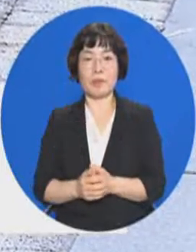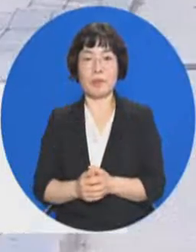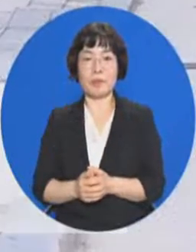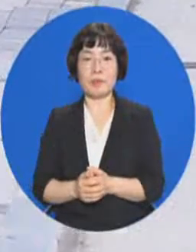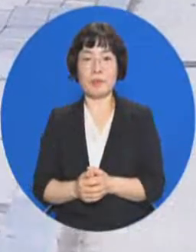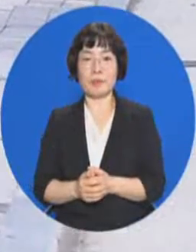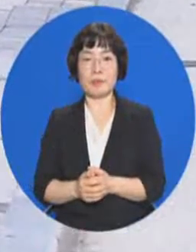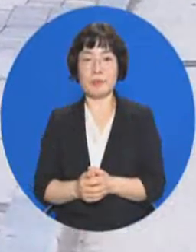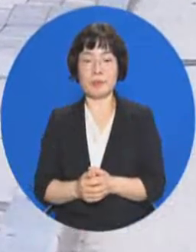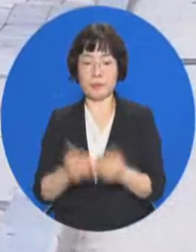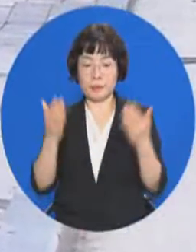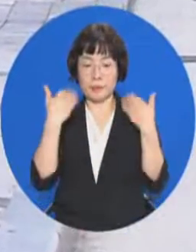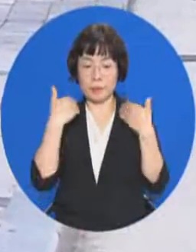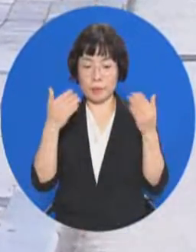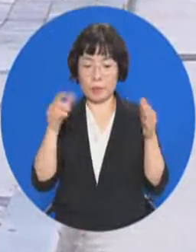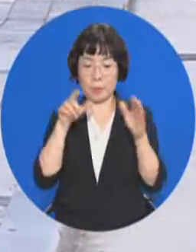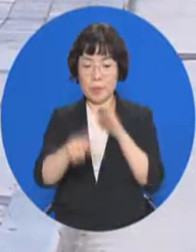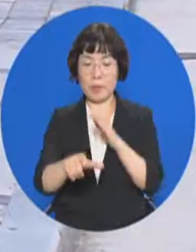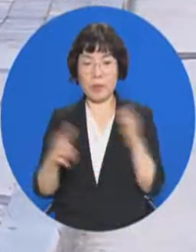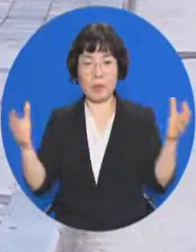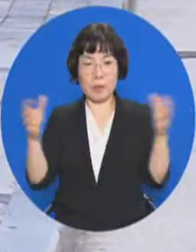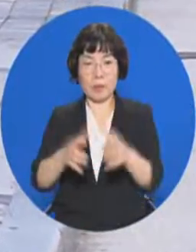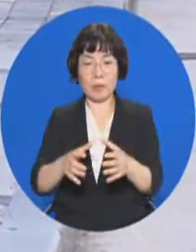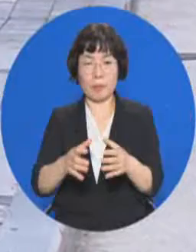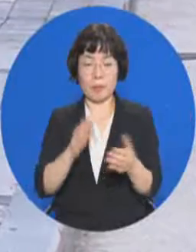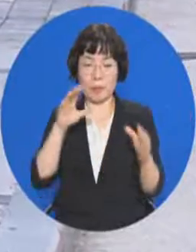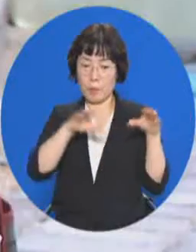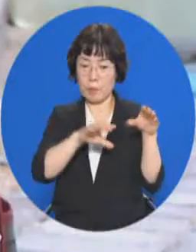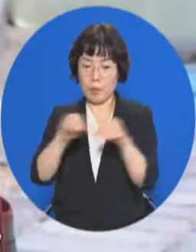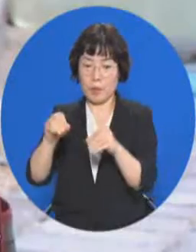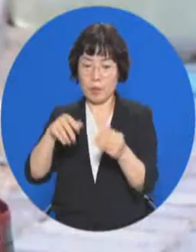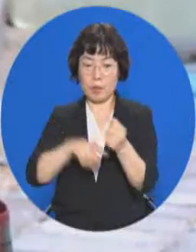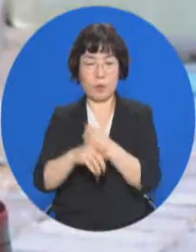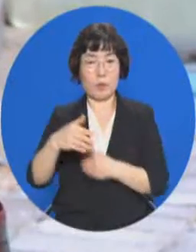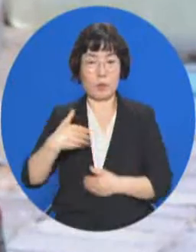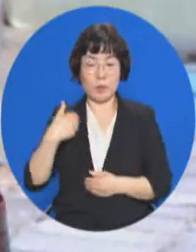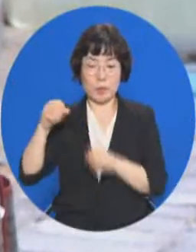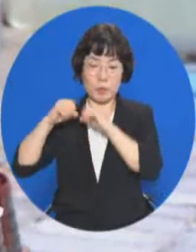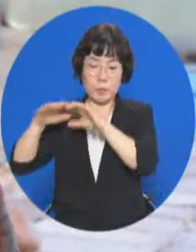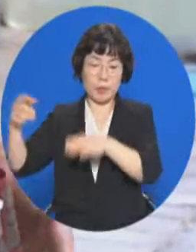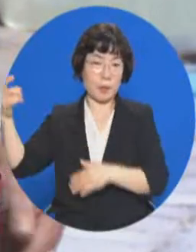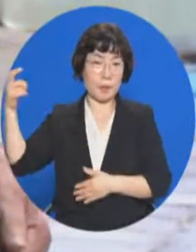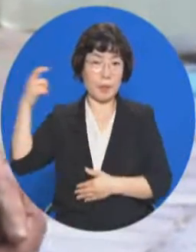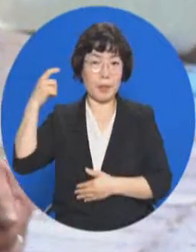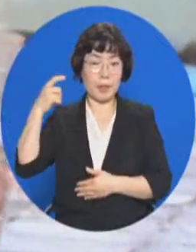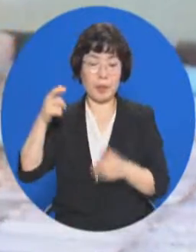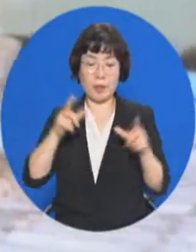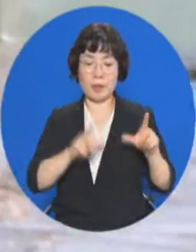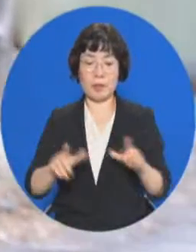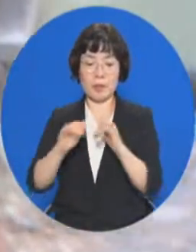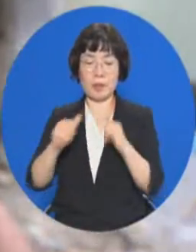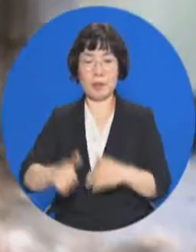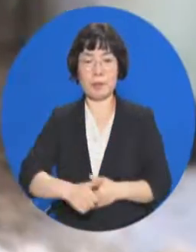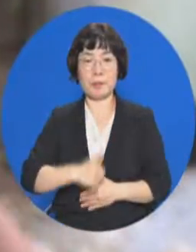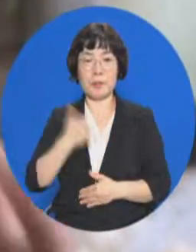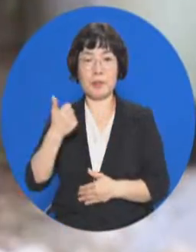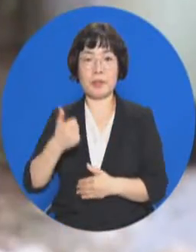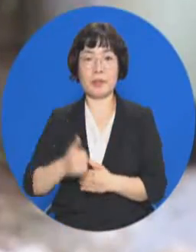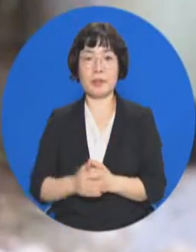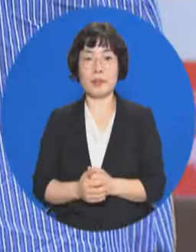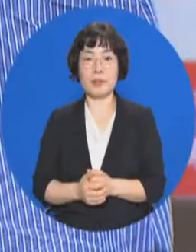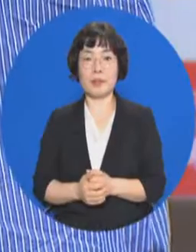않습니까? 학교의 등교 수업이 중단된 이유조차 모르고 있다 입소문으로 전해들은 주민들 역시 분통을